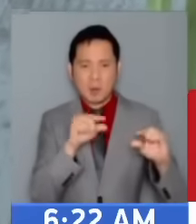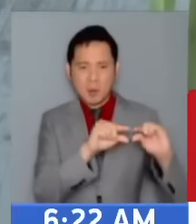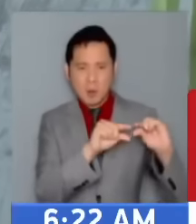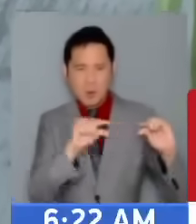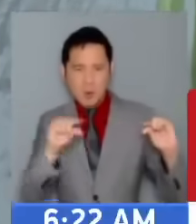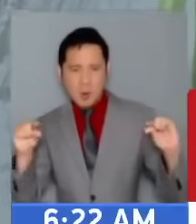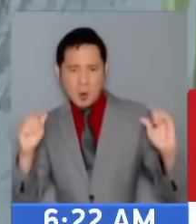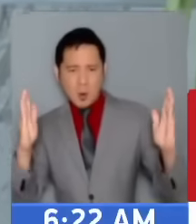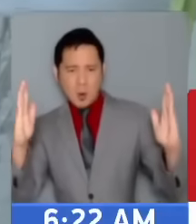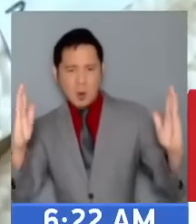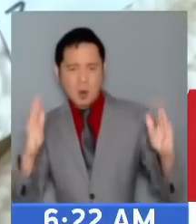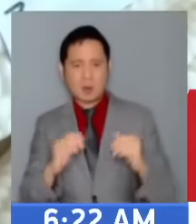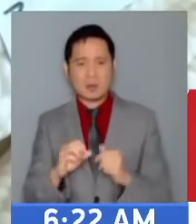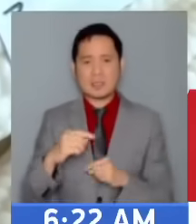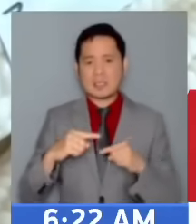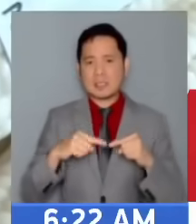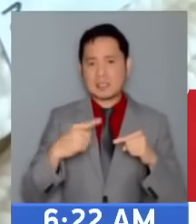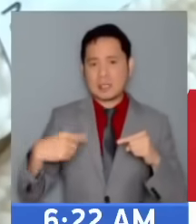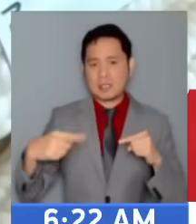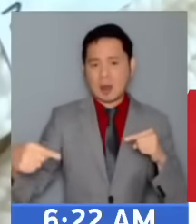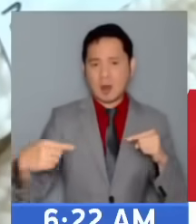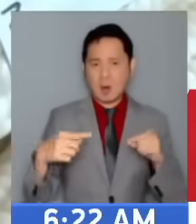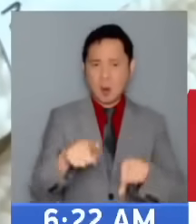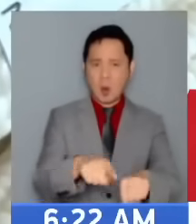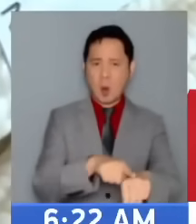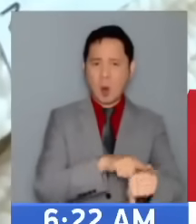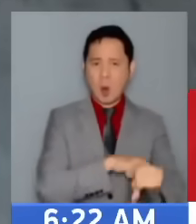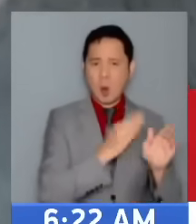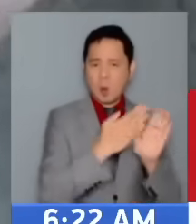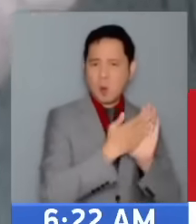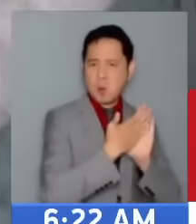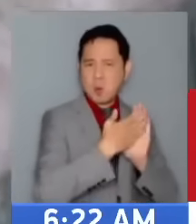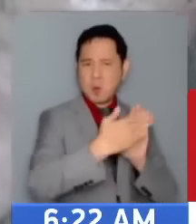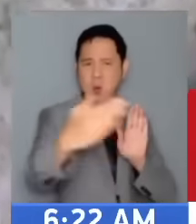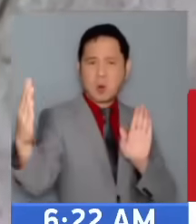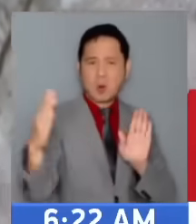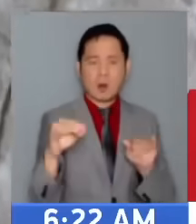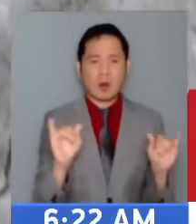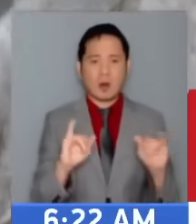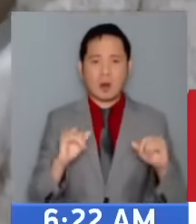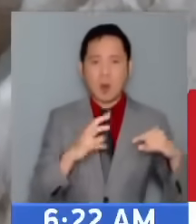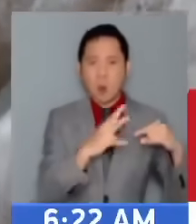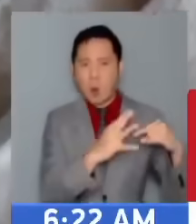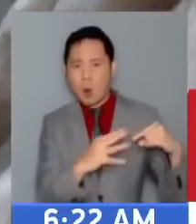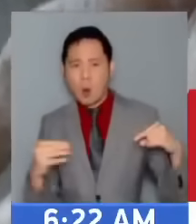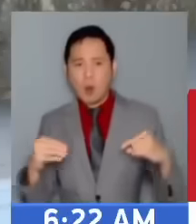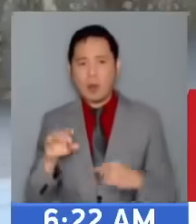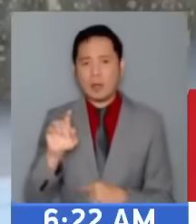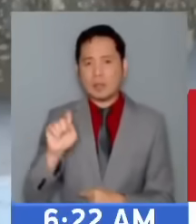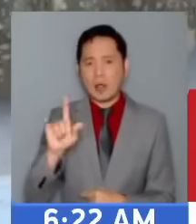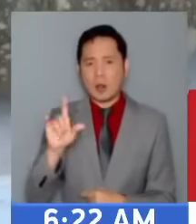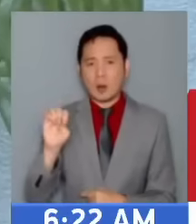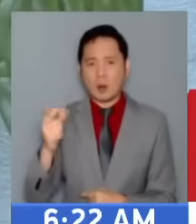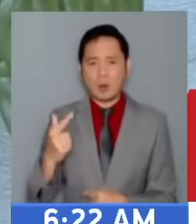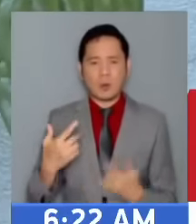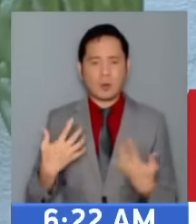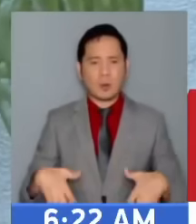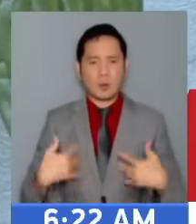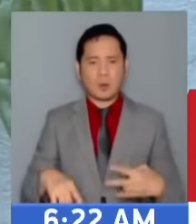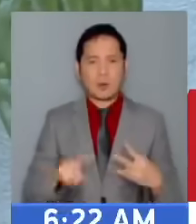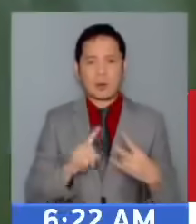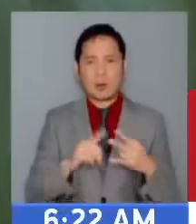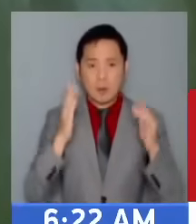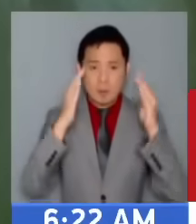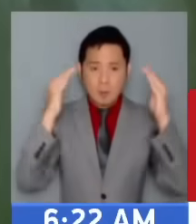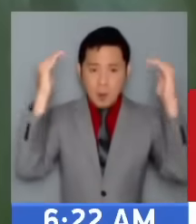38 pulgada at ang long talong nangunguna sa pinakamabigat ang kamote kalabasa at papaya